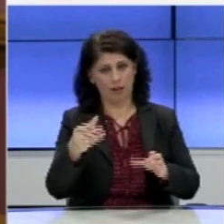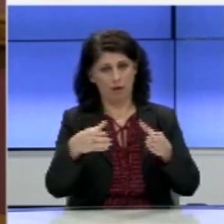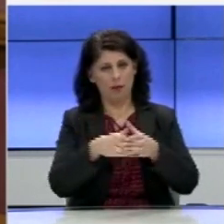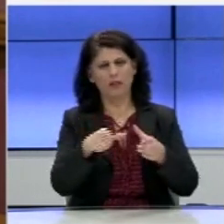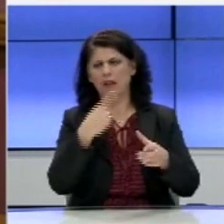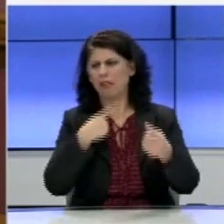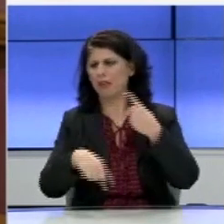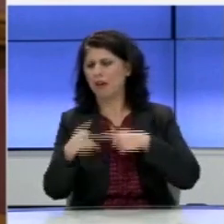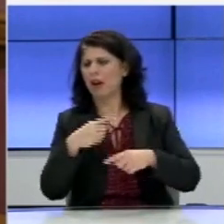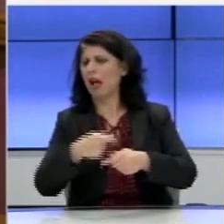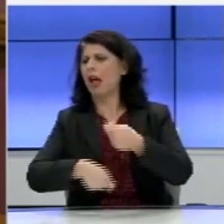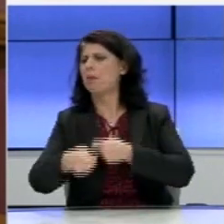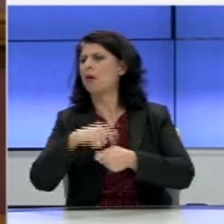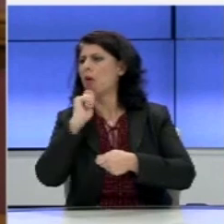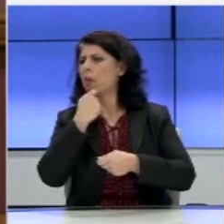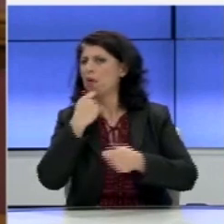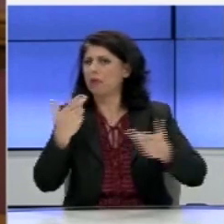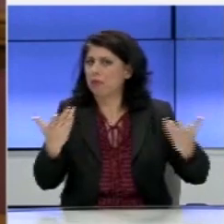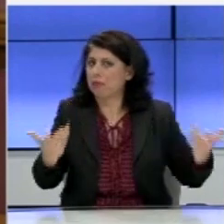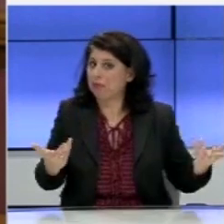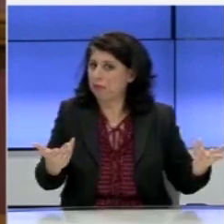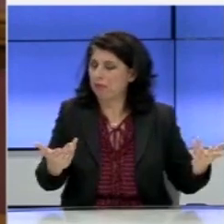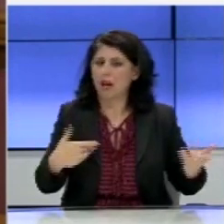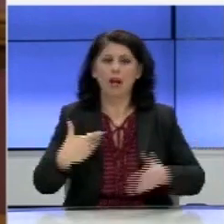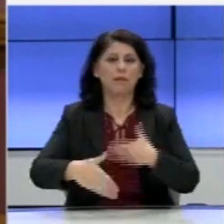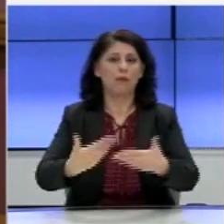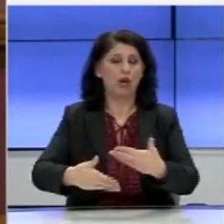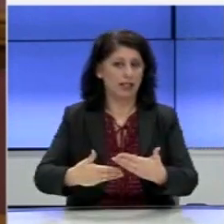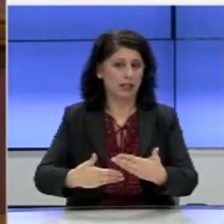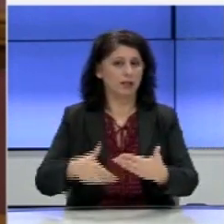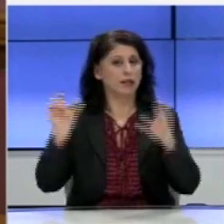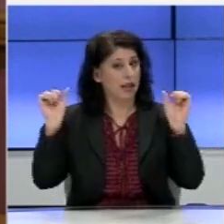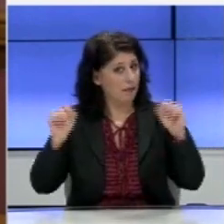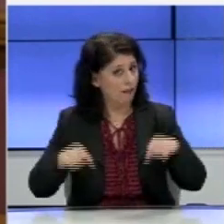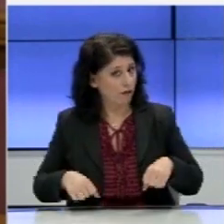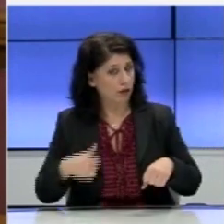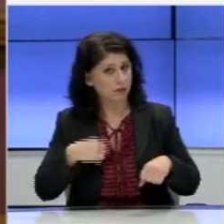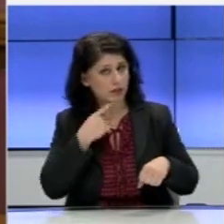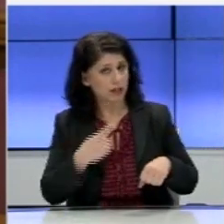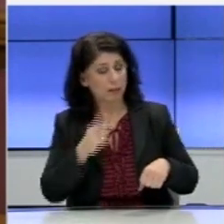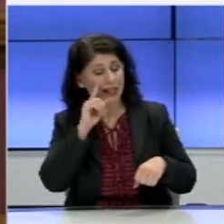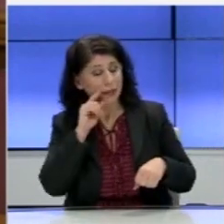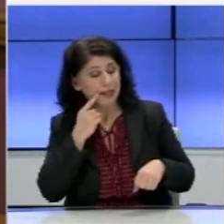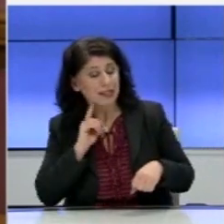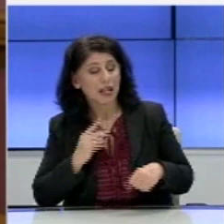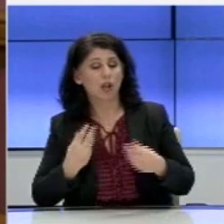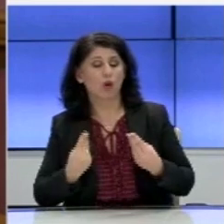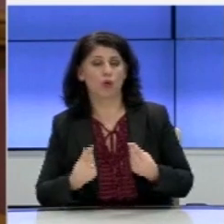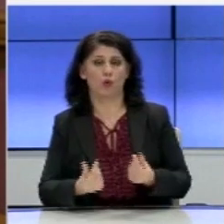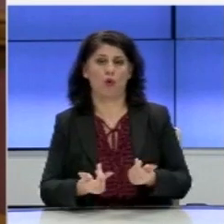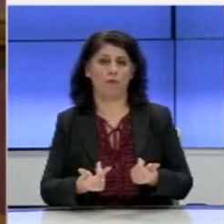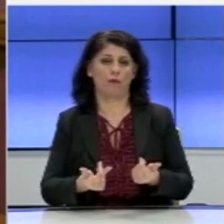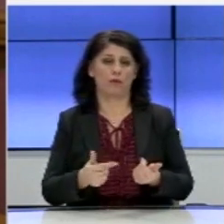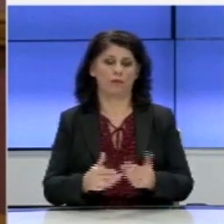εκεί επικαλέστηκαν το εμπορικό απόρριτο. Τώρα, η πορεία των εξελίξεων ήρθε να επιβεβαιώσει, εμείς λέμε και με τραγικό τρόπο, μάλιστα, τις